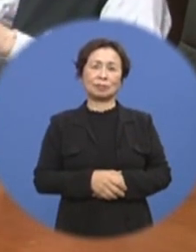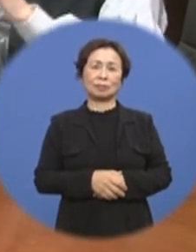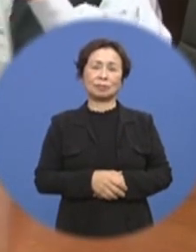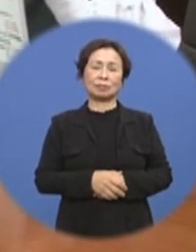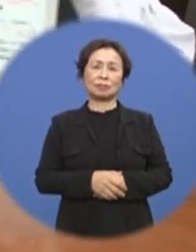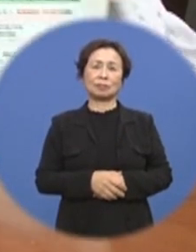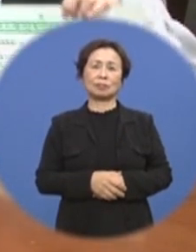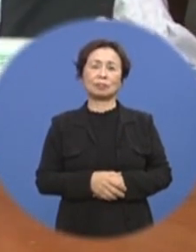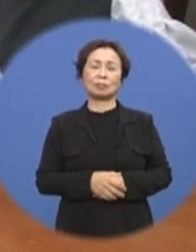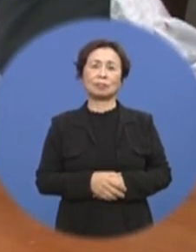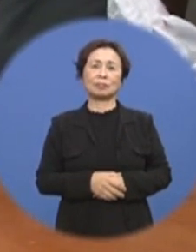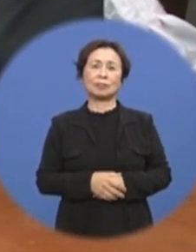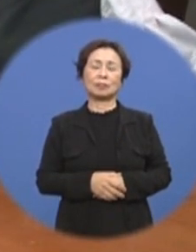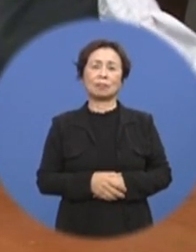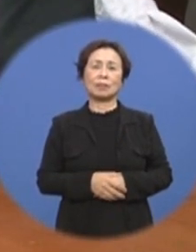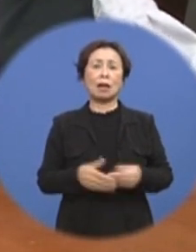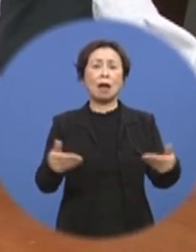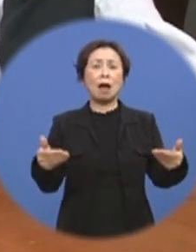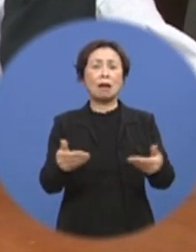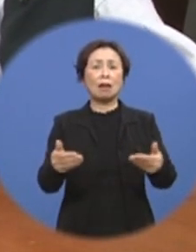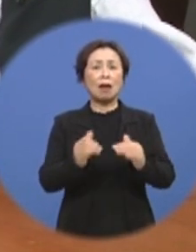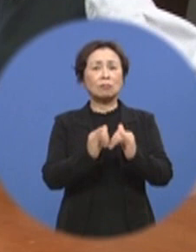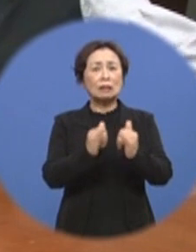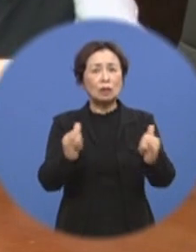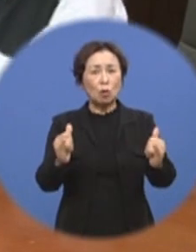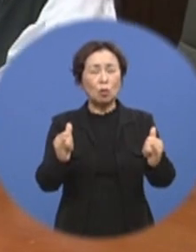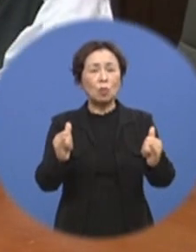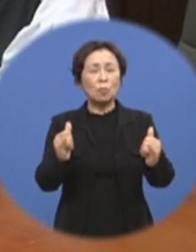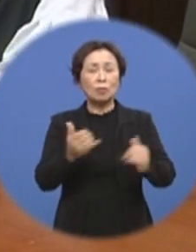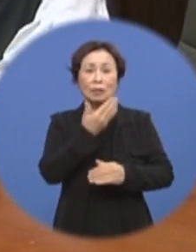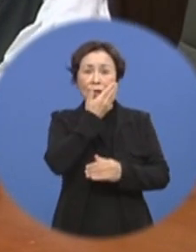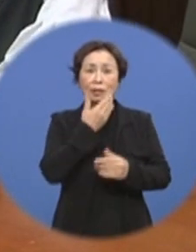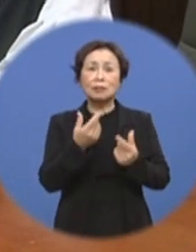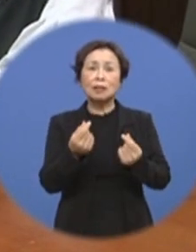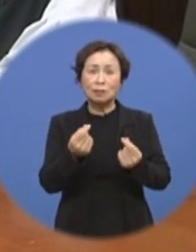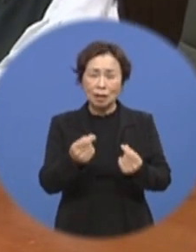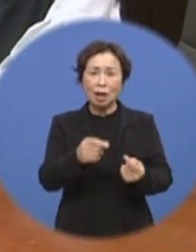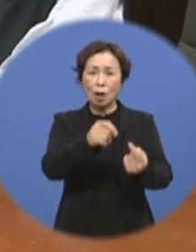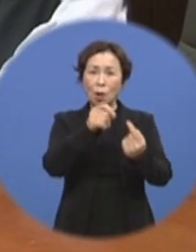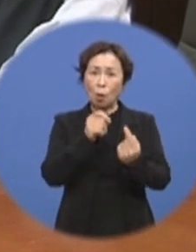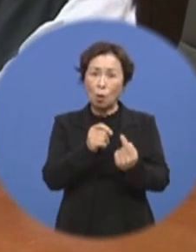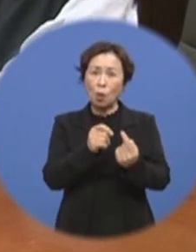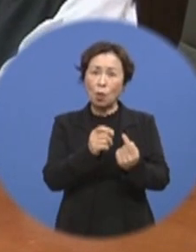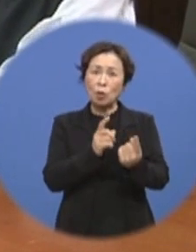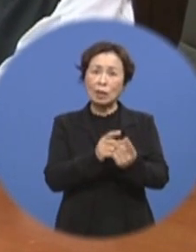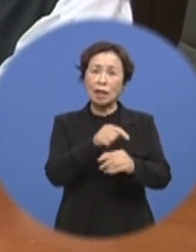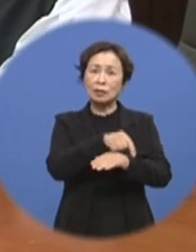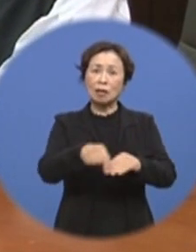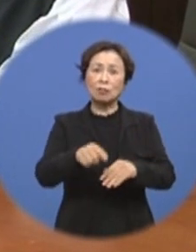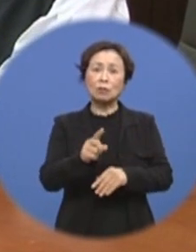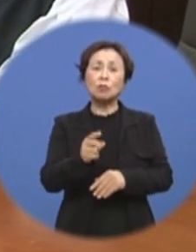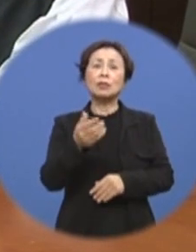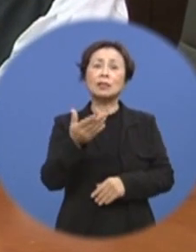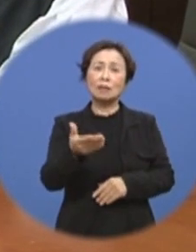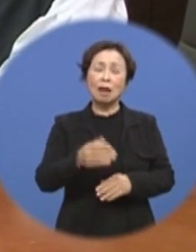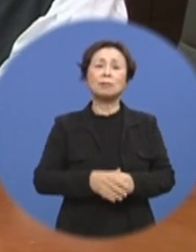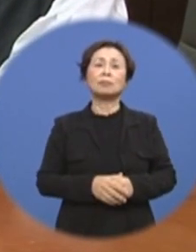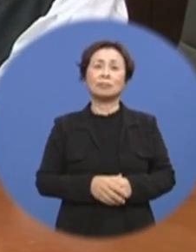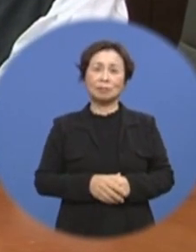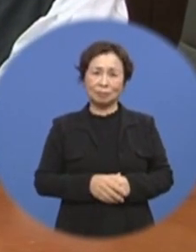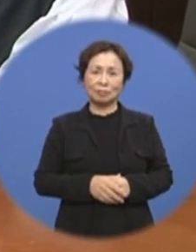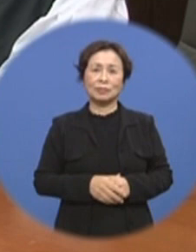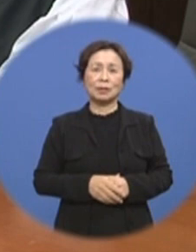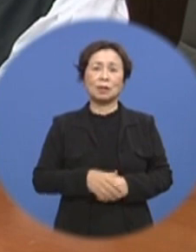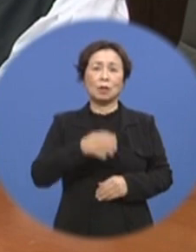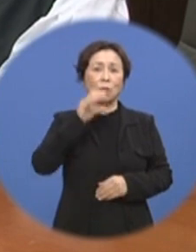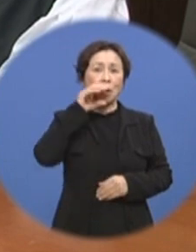働いてもらう人たちは色にも大切なんですけどああいう対策はいかない雇用対策はねあの和歌山で働きません